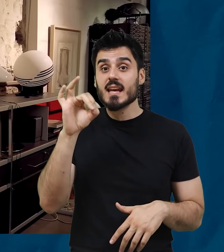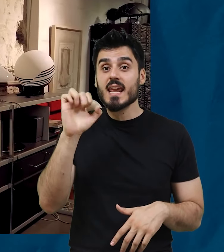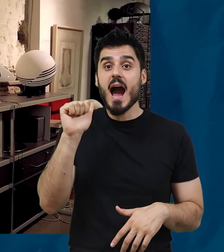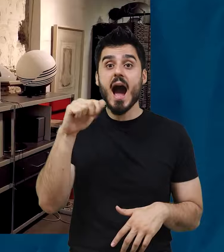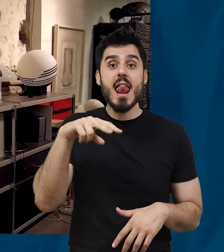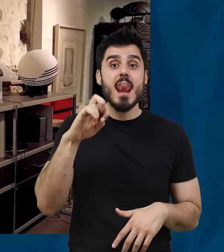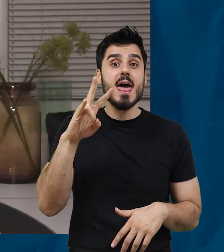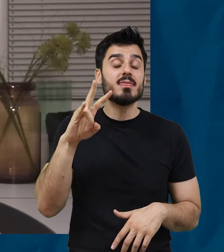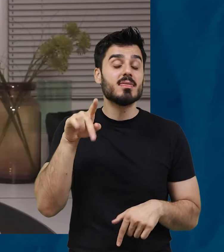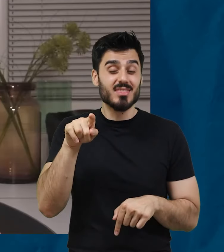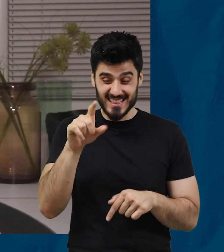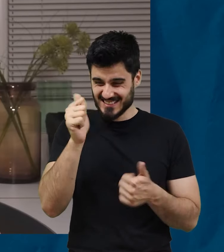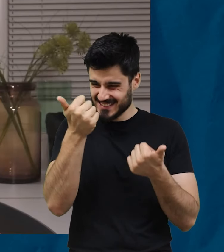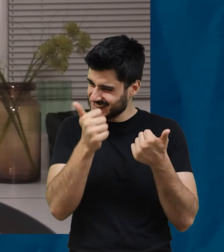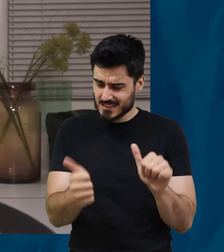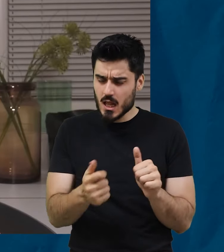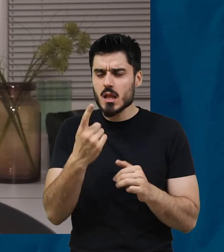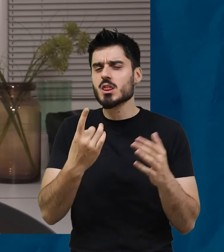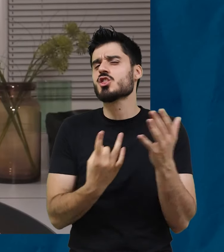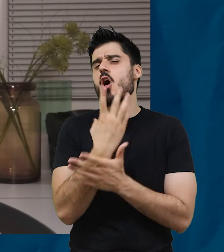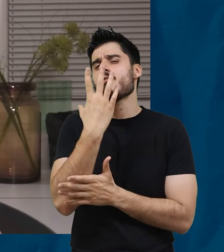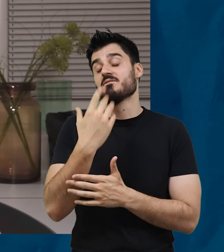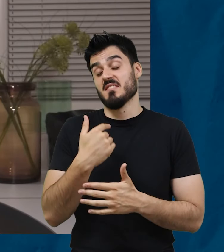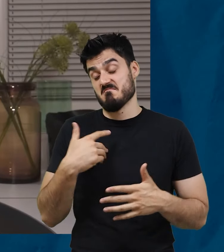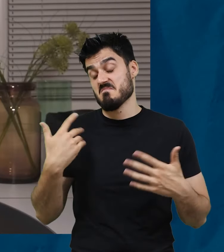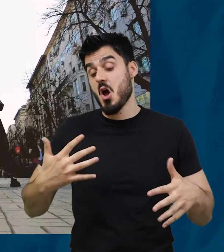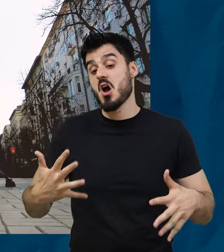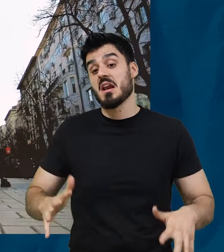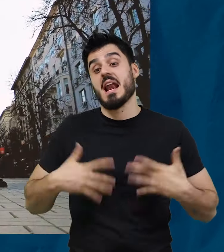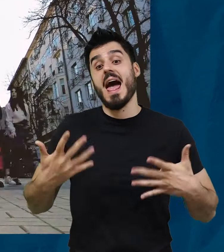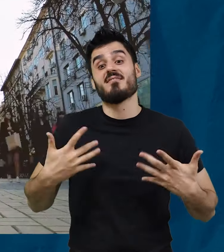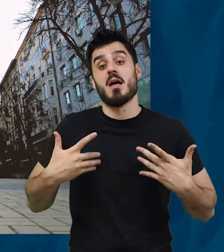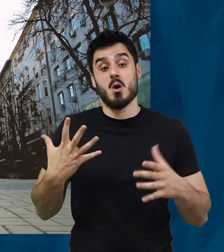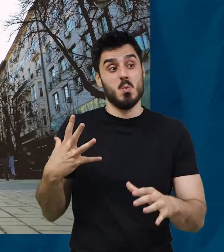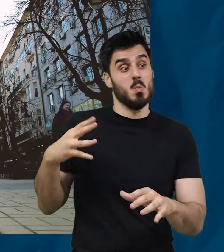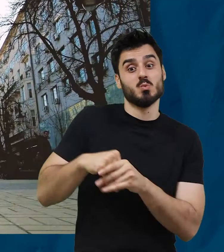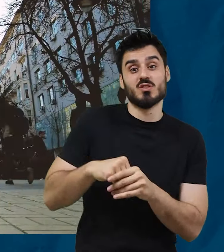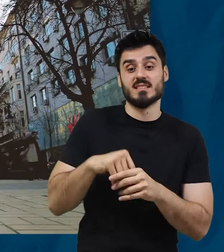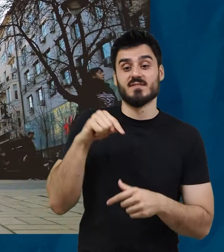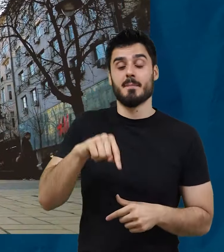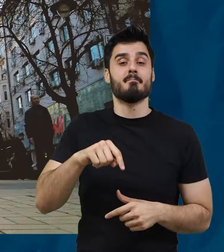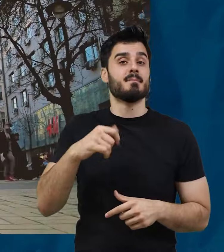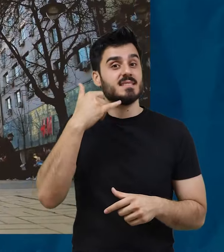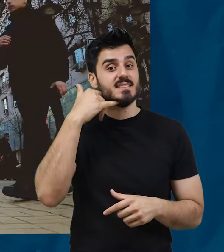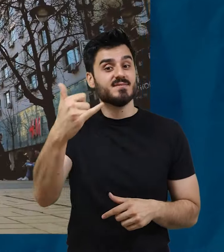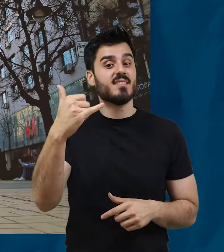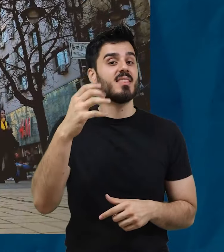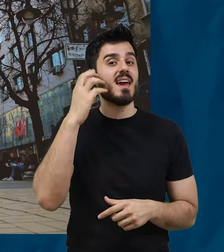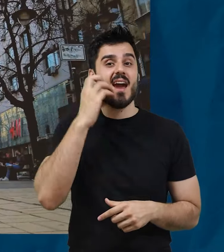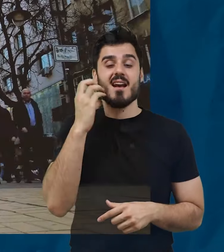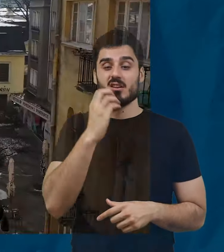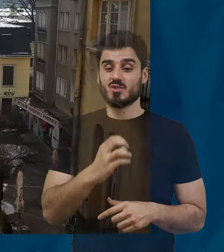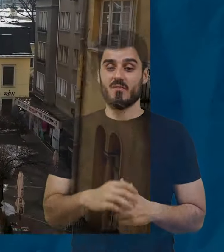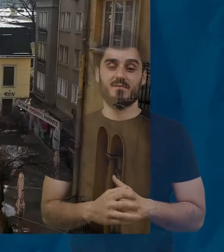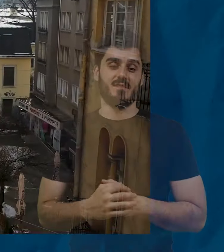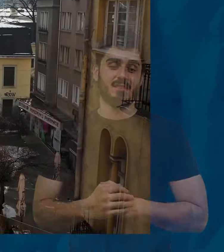За мен е голямо предизвикателство и съм много щастлива, че участвам в Звънни на Караджов.